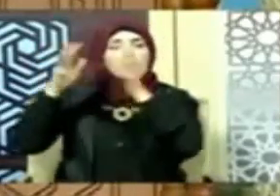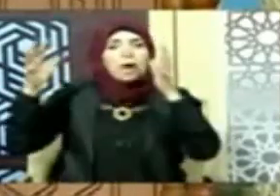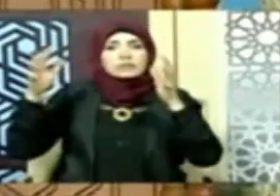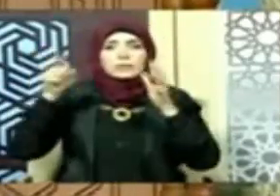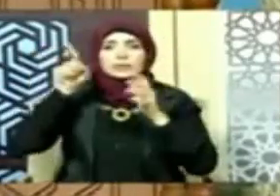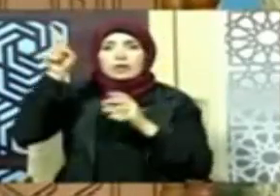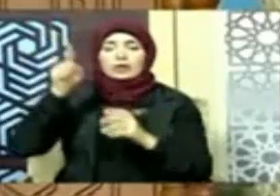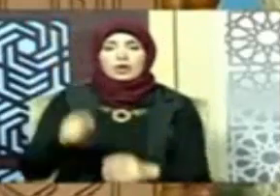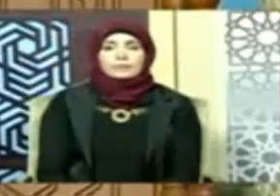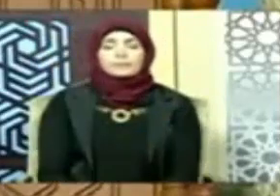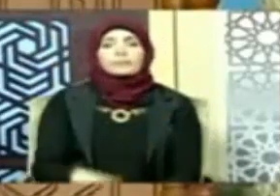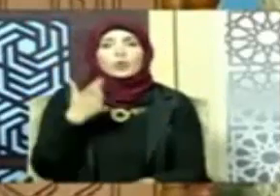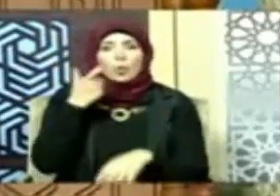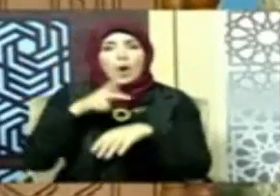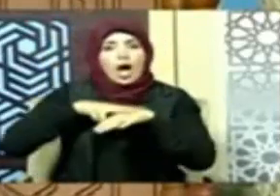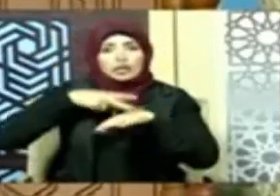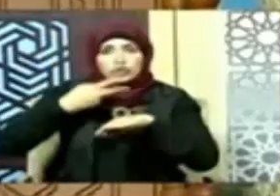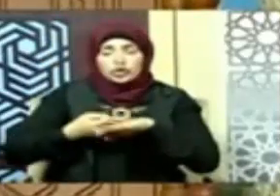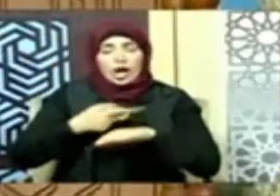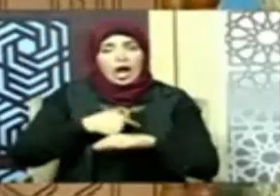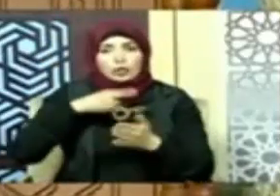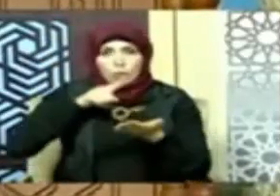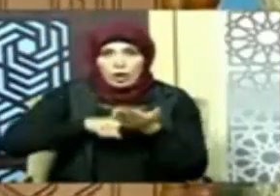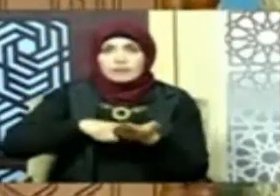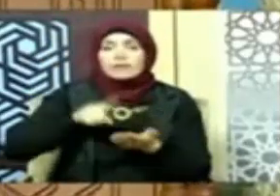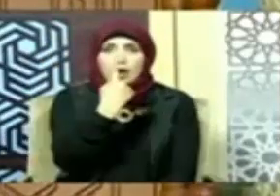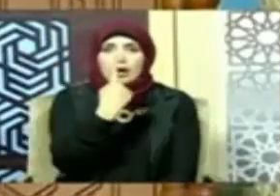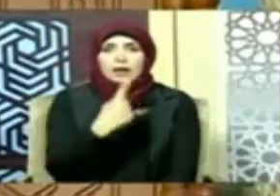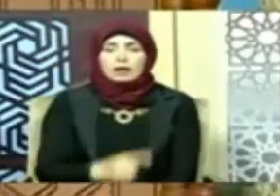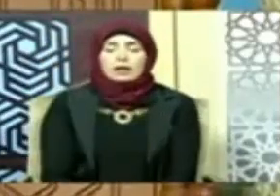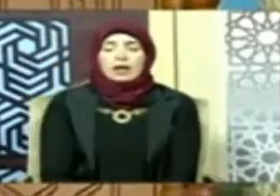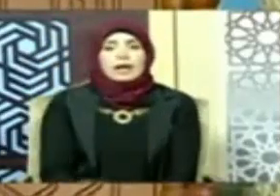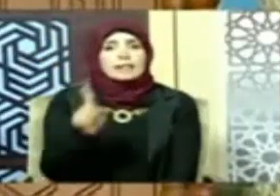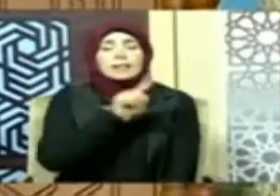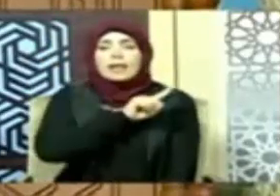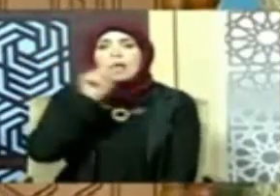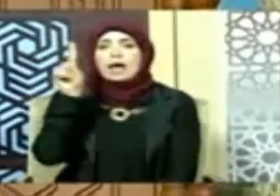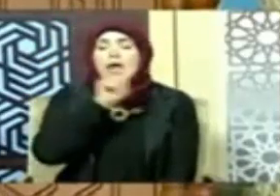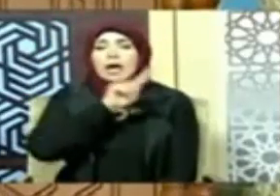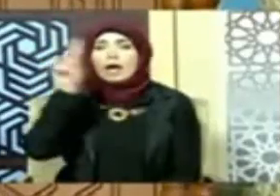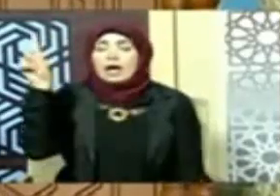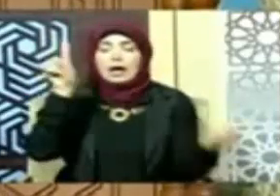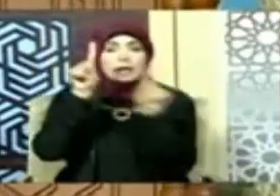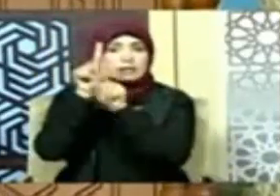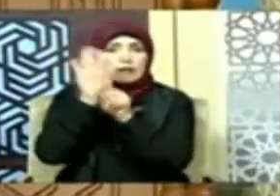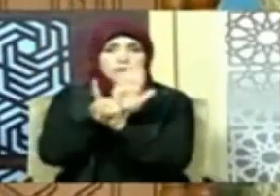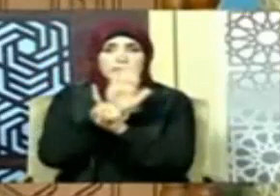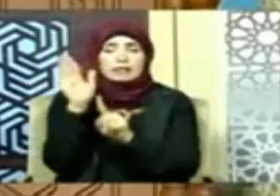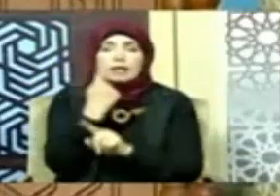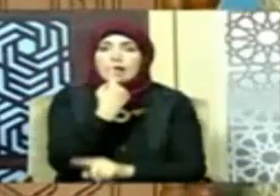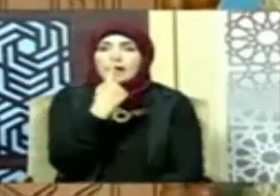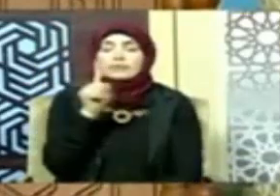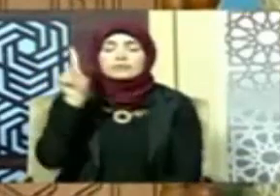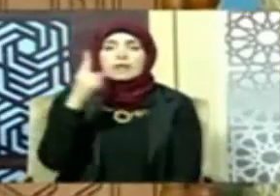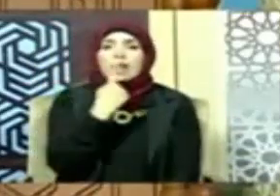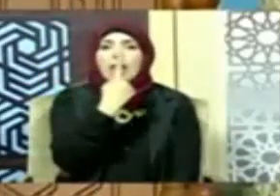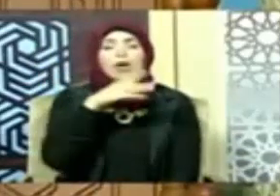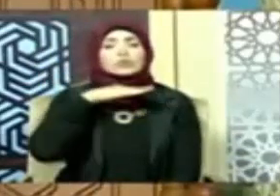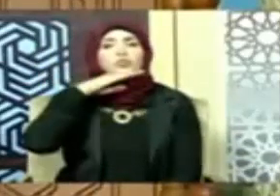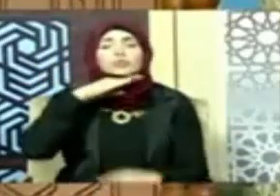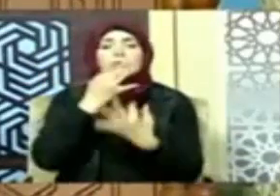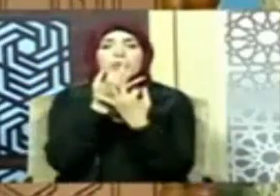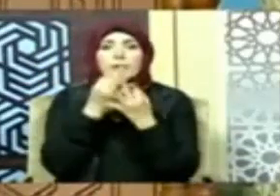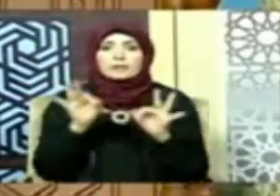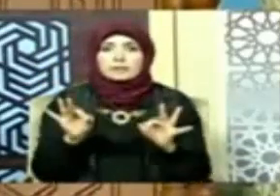بعظمتك، وأشهد أنك أنت الله لا إله إلا أنت الأحد